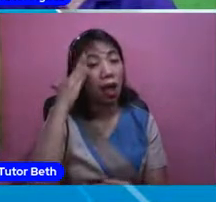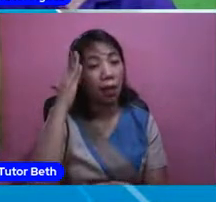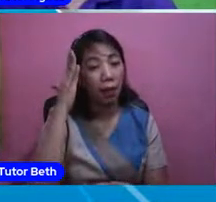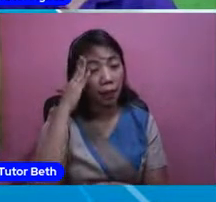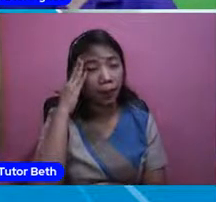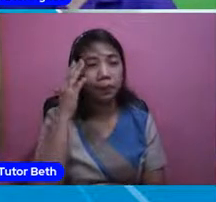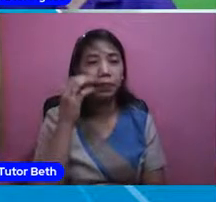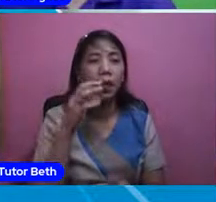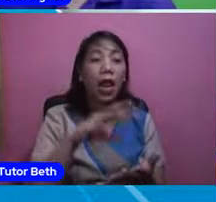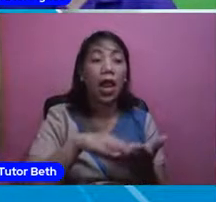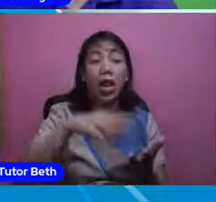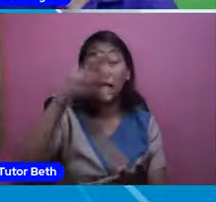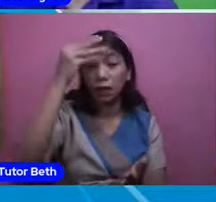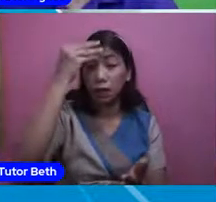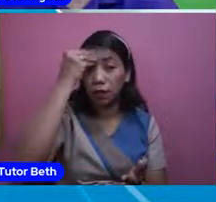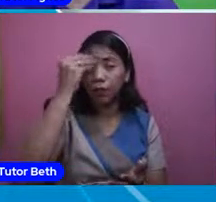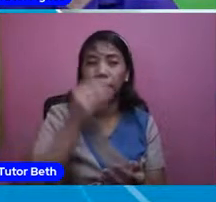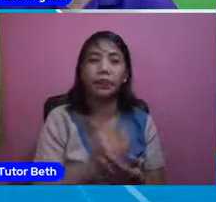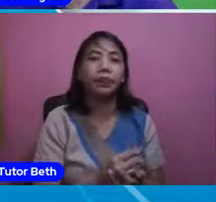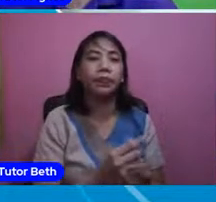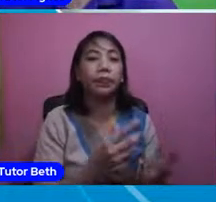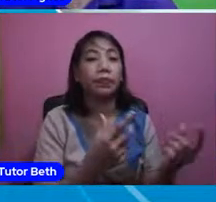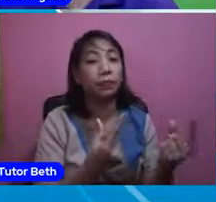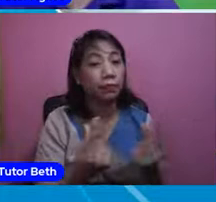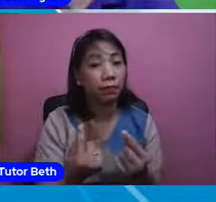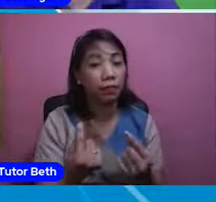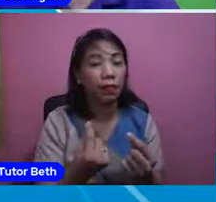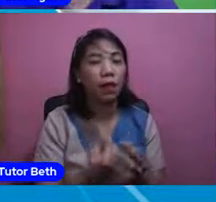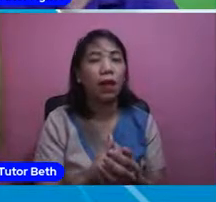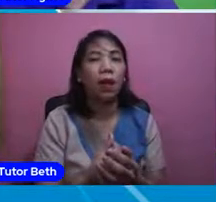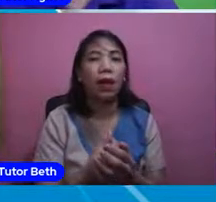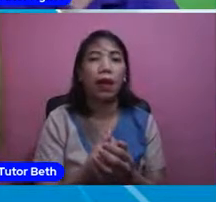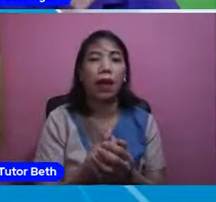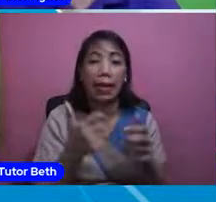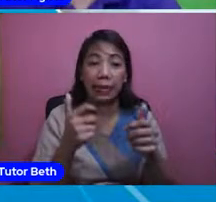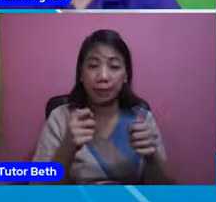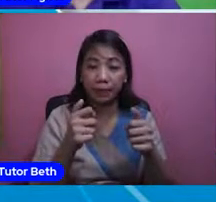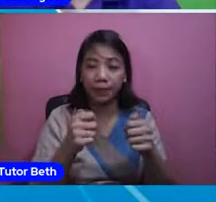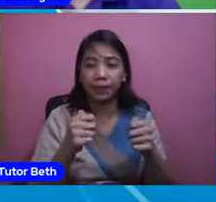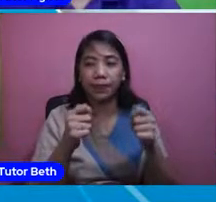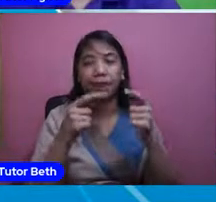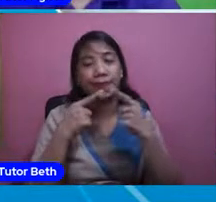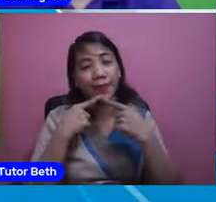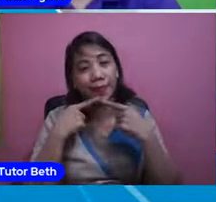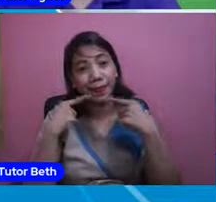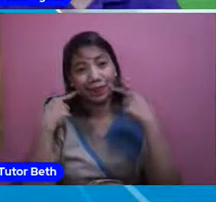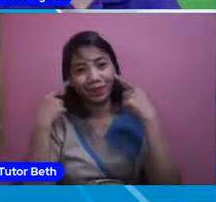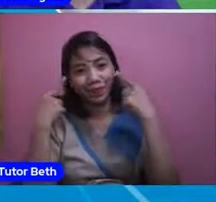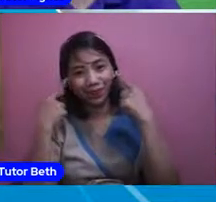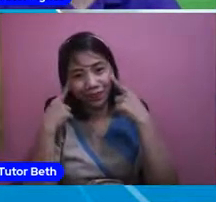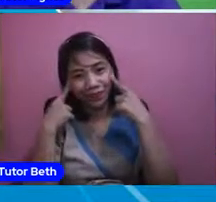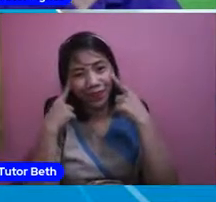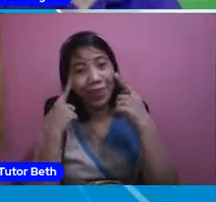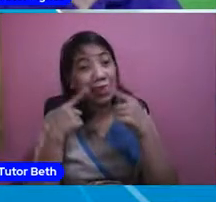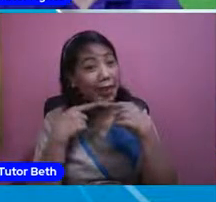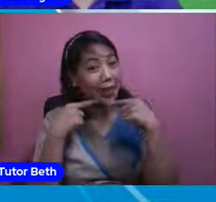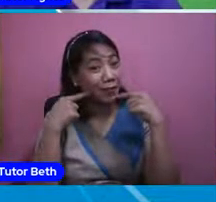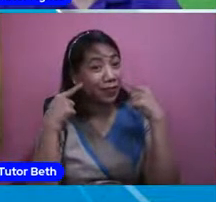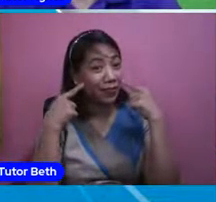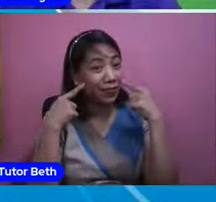Okay, ang gagawin dito, ilalagay nyo lang, comment daw nyo yung sagot nyo, yung masayang mukha